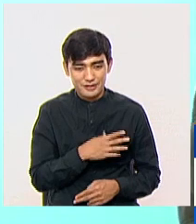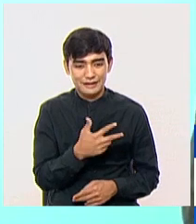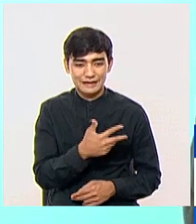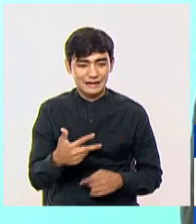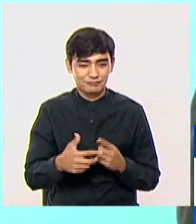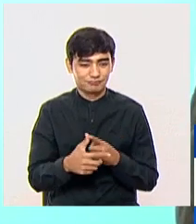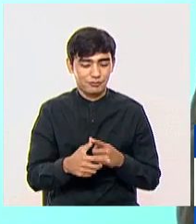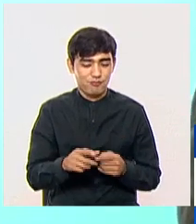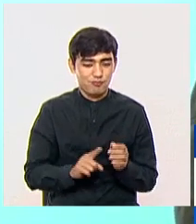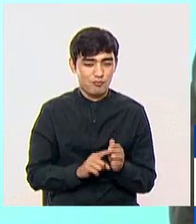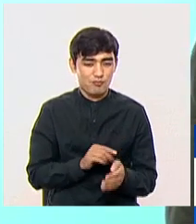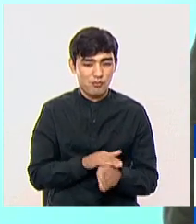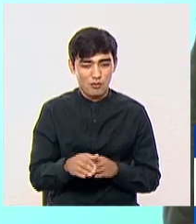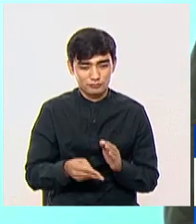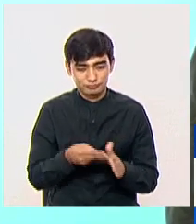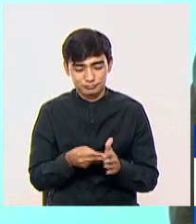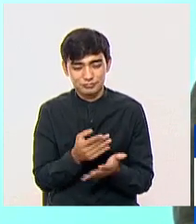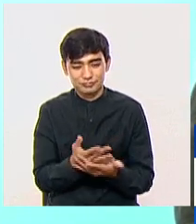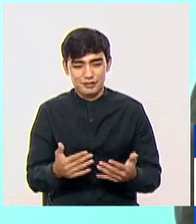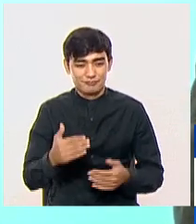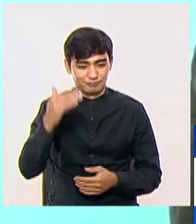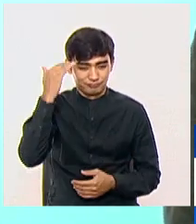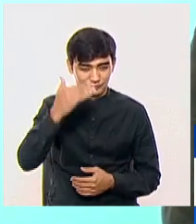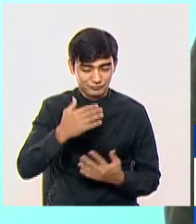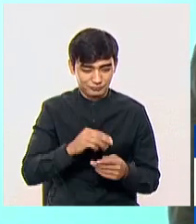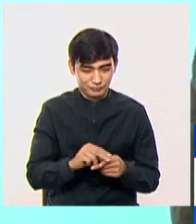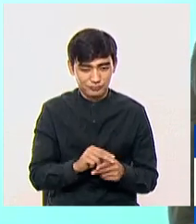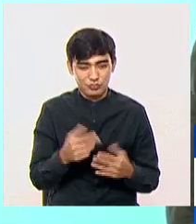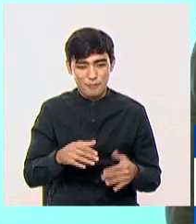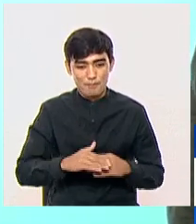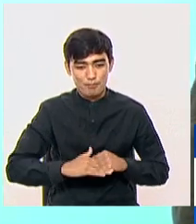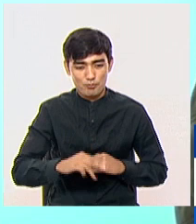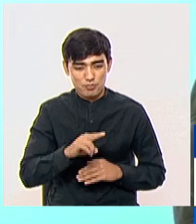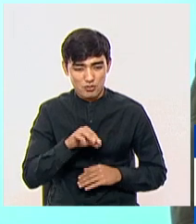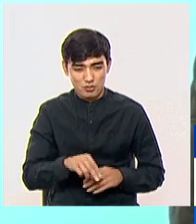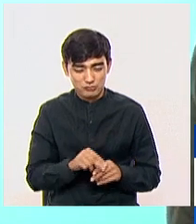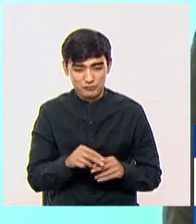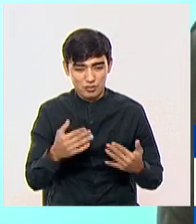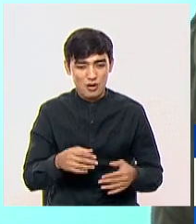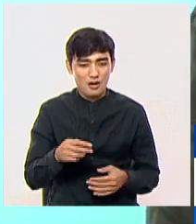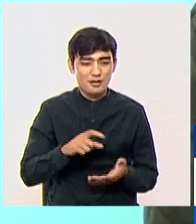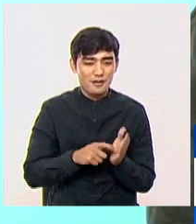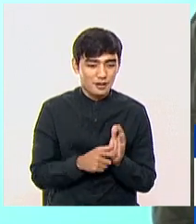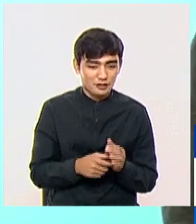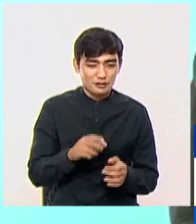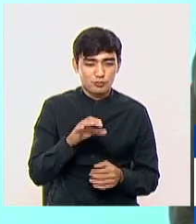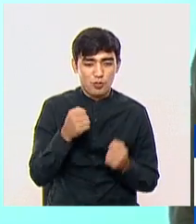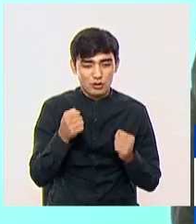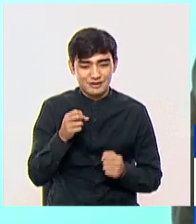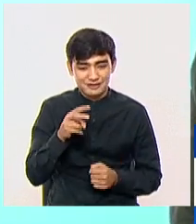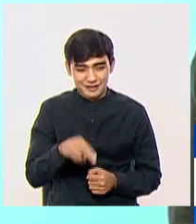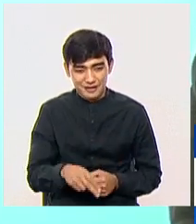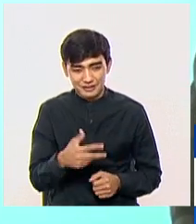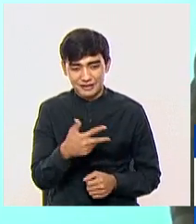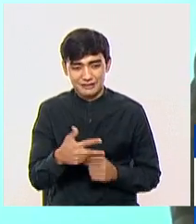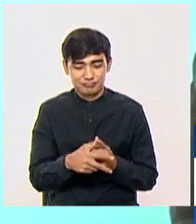3-й этаж полностью штукатурку произвели, потолок сделали, полы поменяли. Как в кабинетах, так и в коридорах. Спортивный зал тоже на